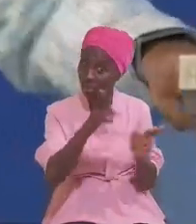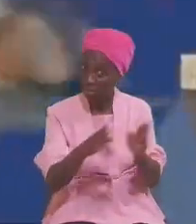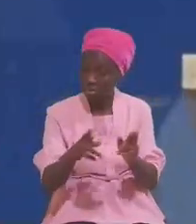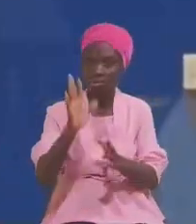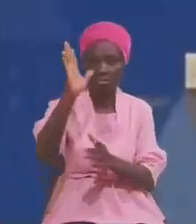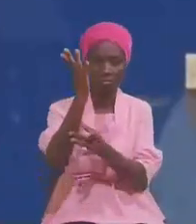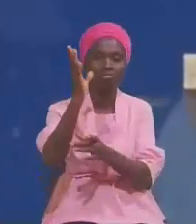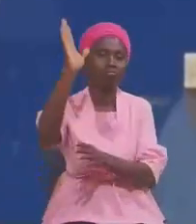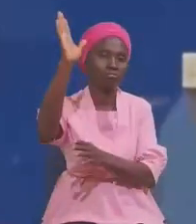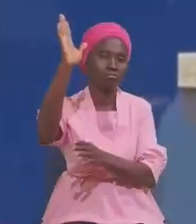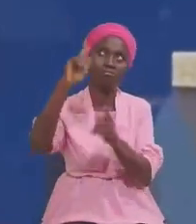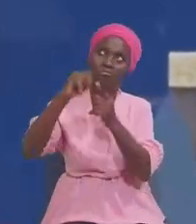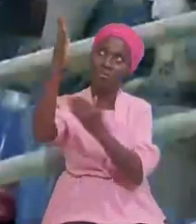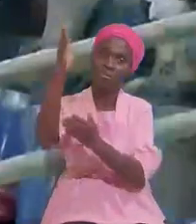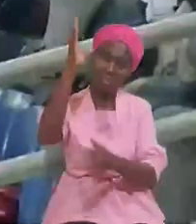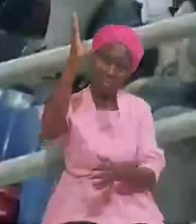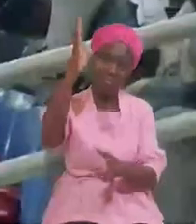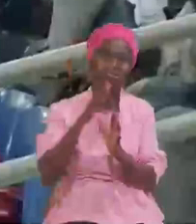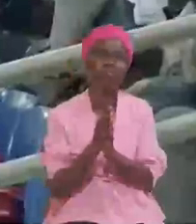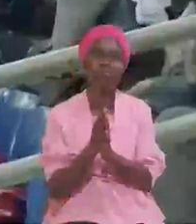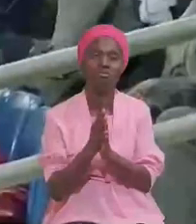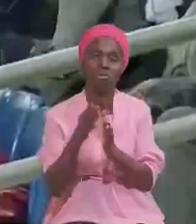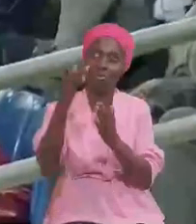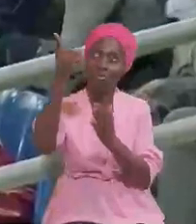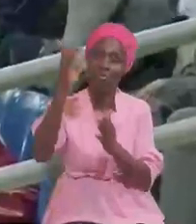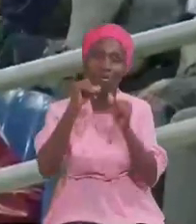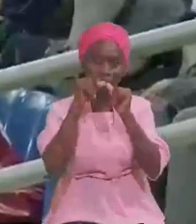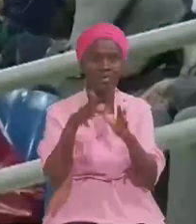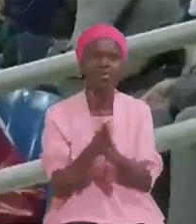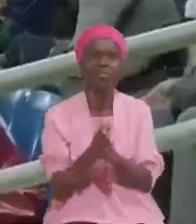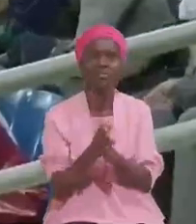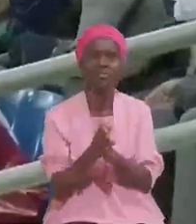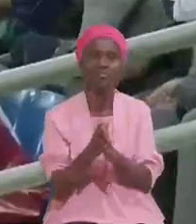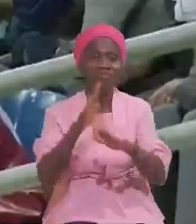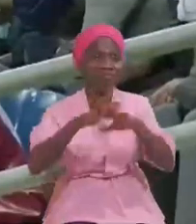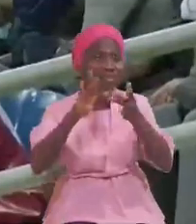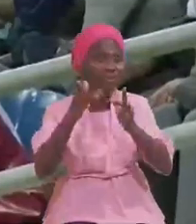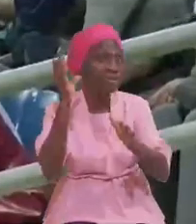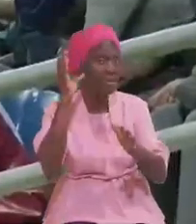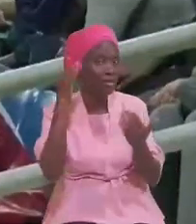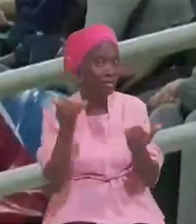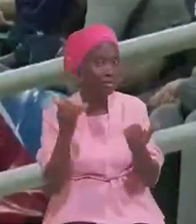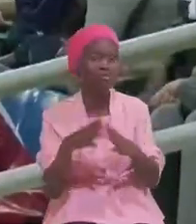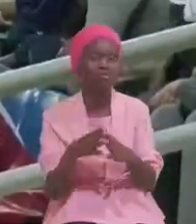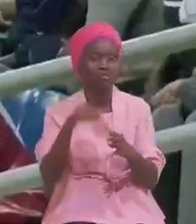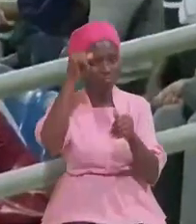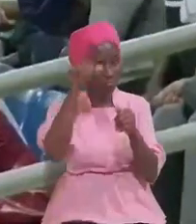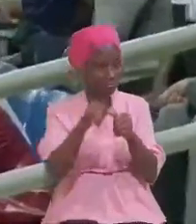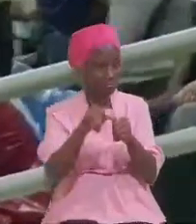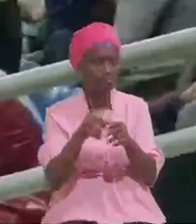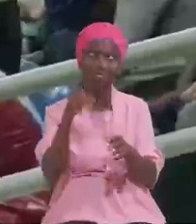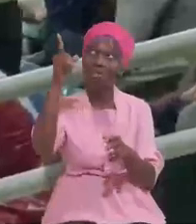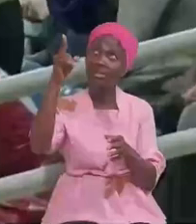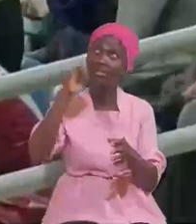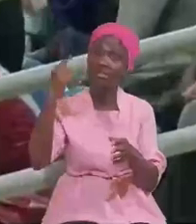bénisse là-bas, qu'il vous bénisse là-bas, que Dieu vous bénisse là-bas, en ligne, où que vous soyez. Rappelez-vous, il est le